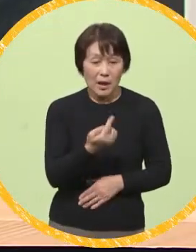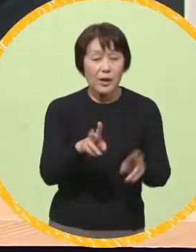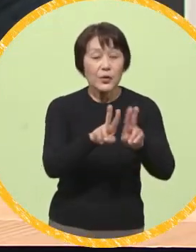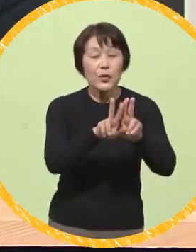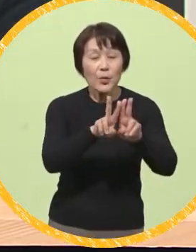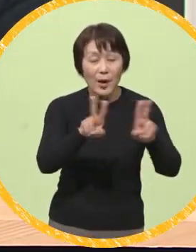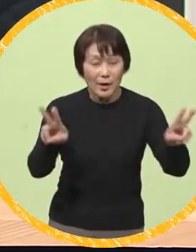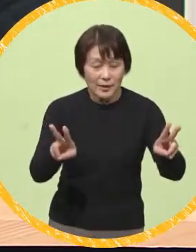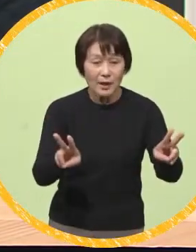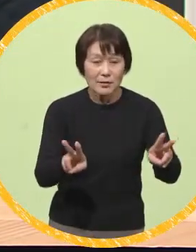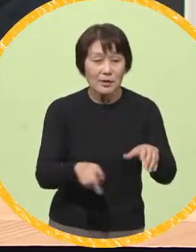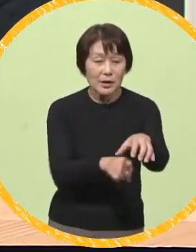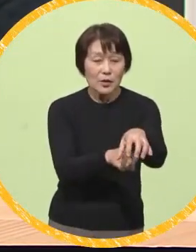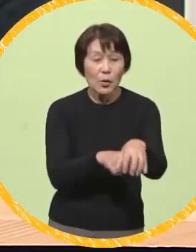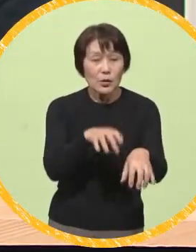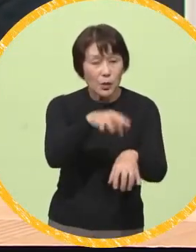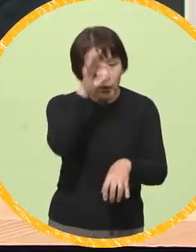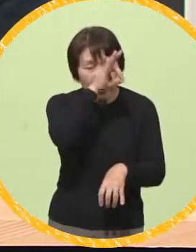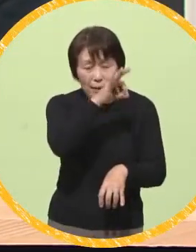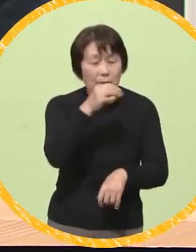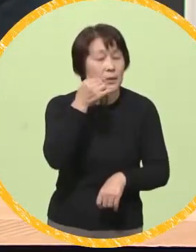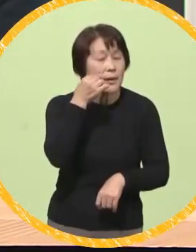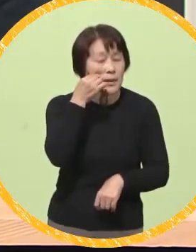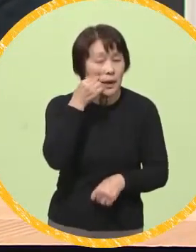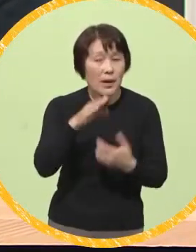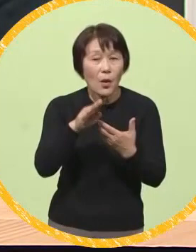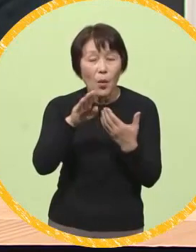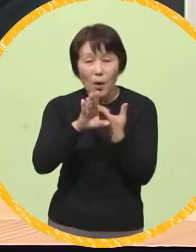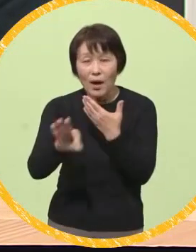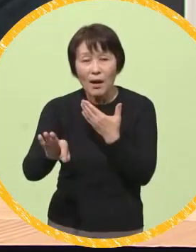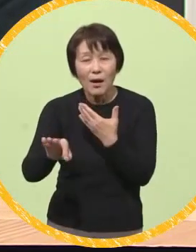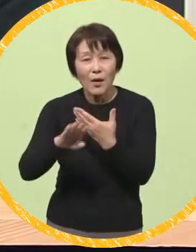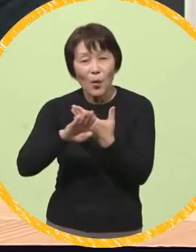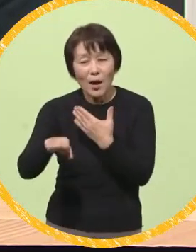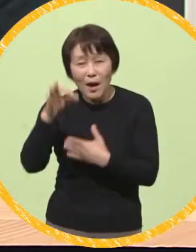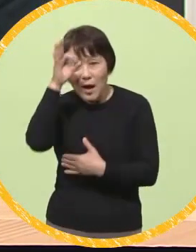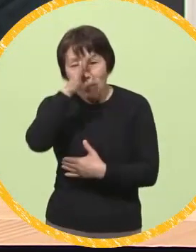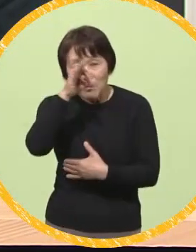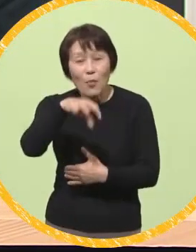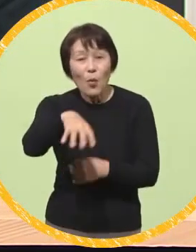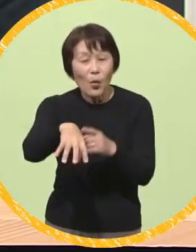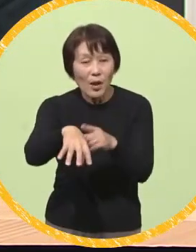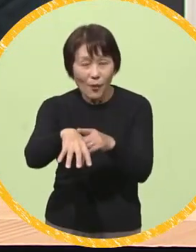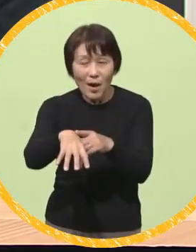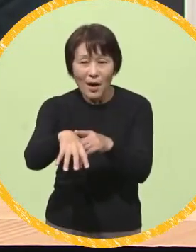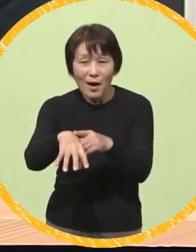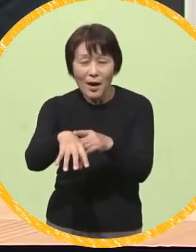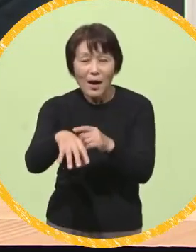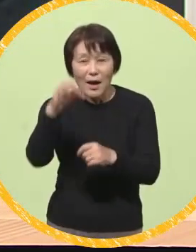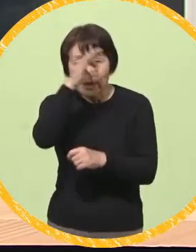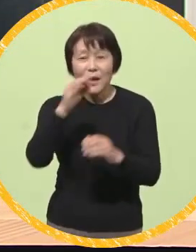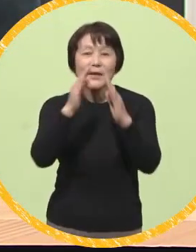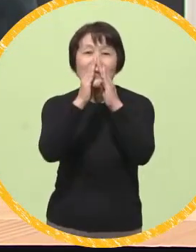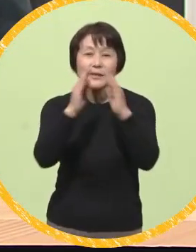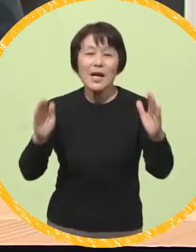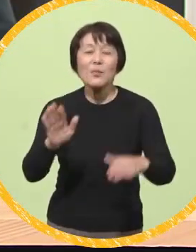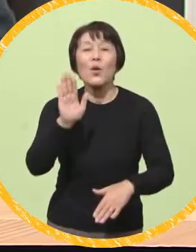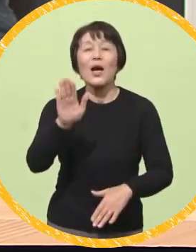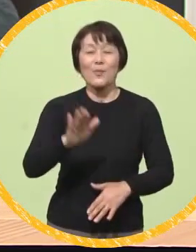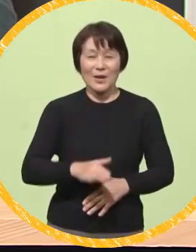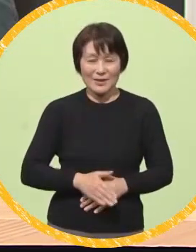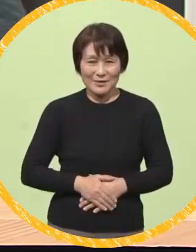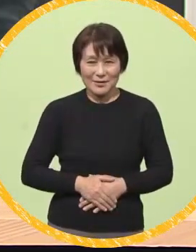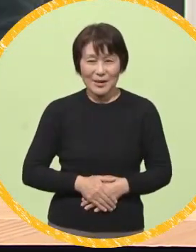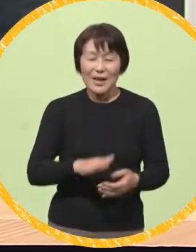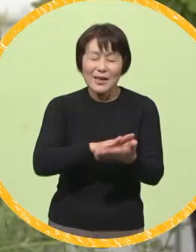サル農場の見学はちょっとできないんですけど、はい、でその他に観光農園の湘南オリーブの里では農場見学会もやってるってことなので、うん、す